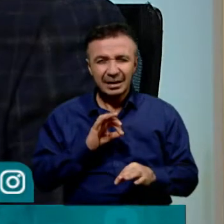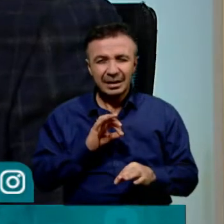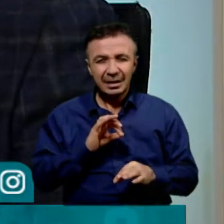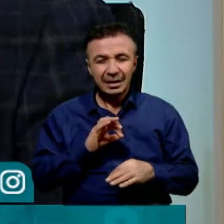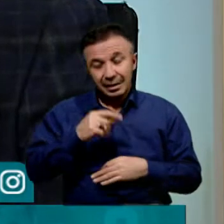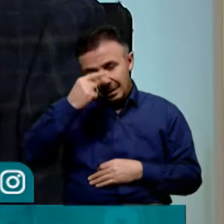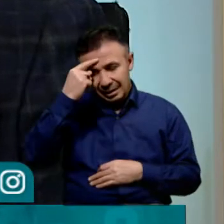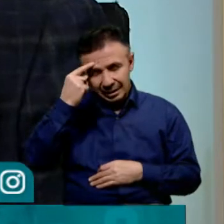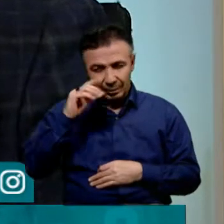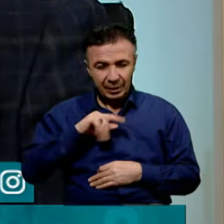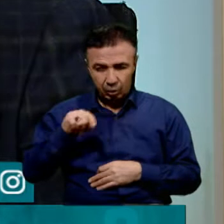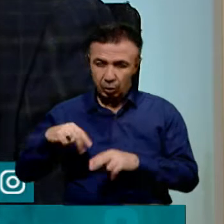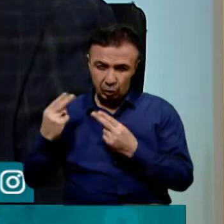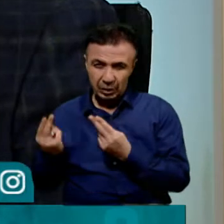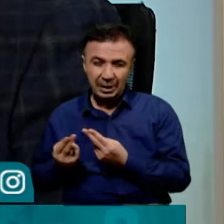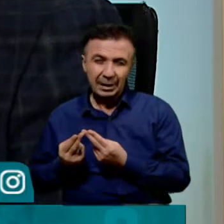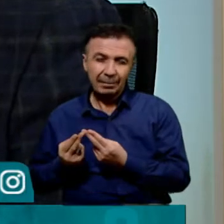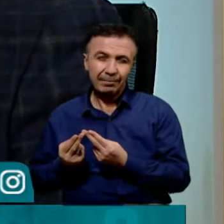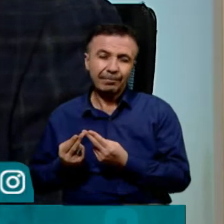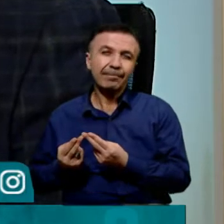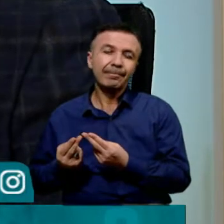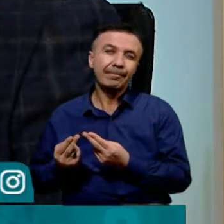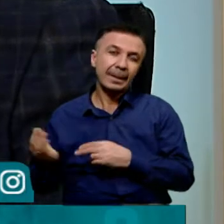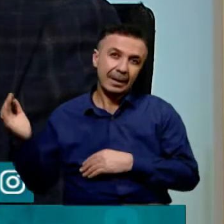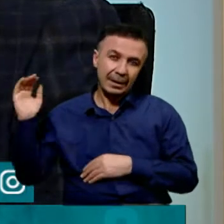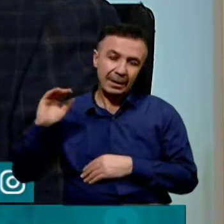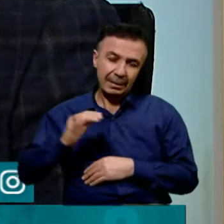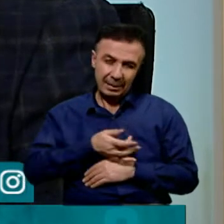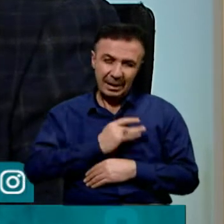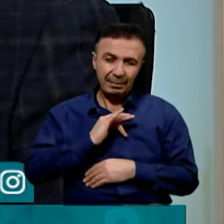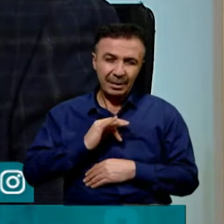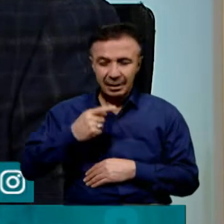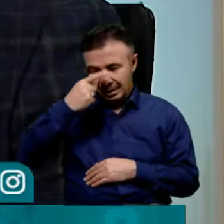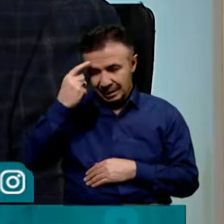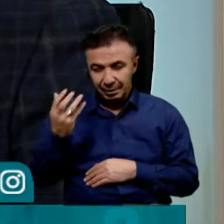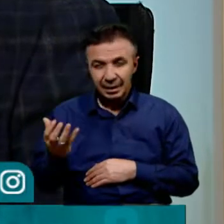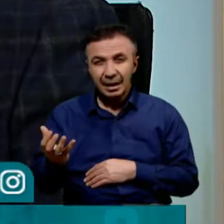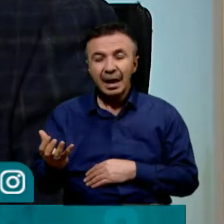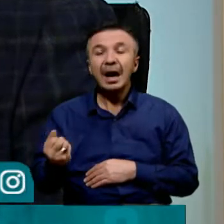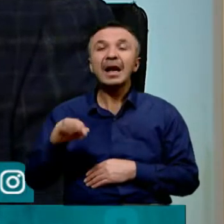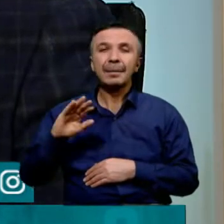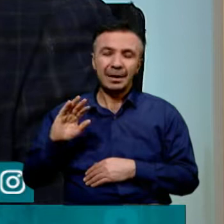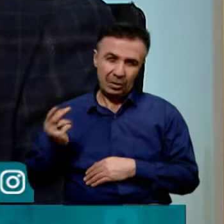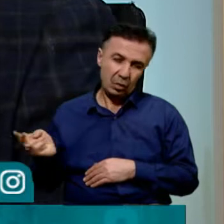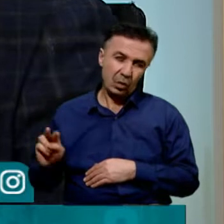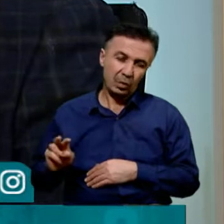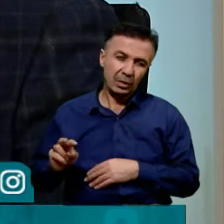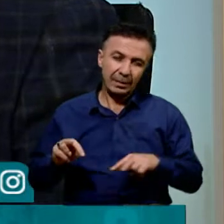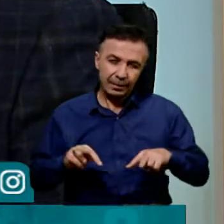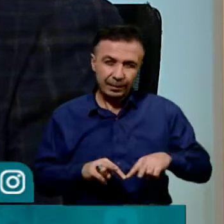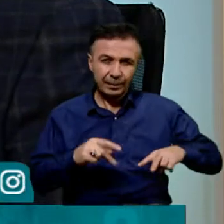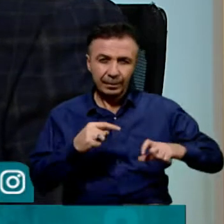öyle Eğer bu dünyaya birileri gelip de imandan nasibini alamadan gitmişse Mecnun en